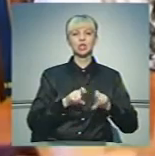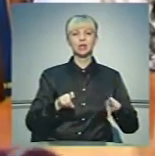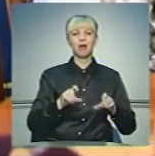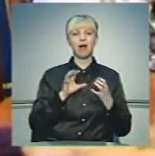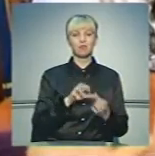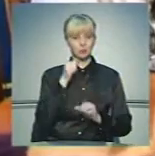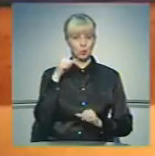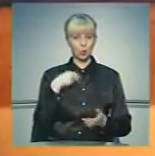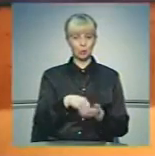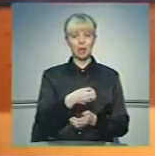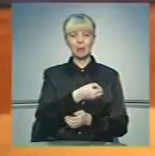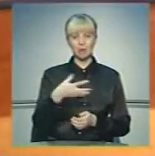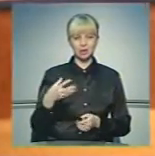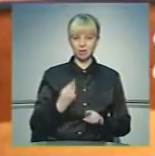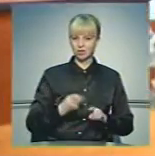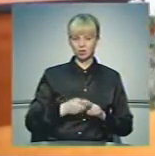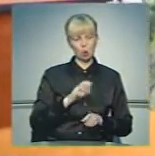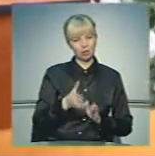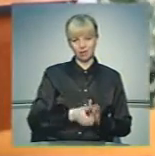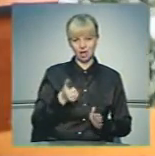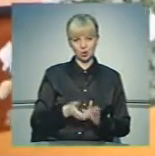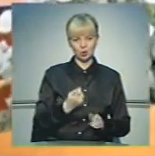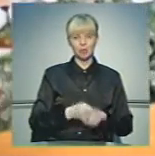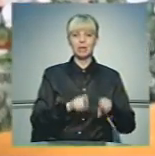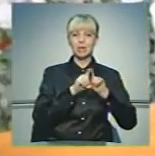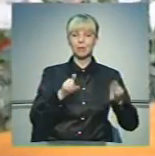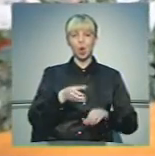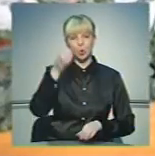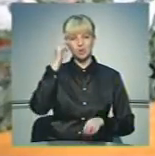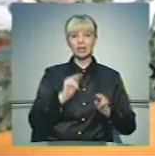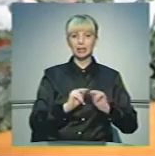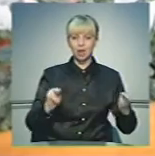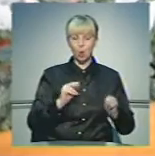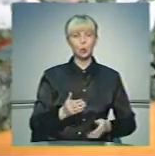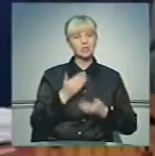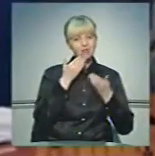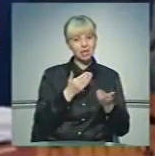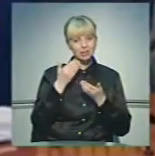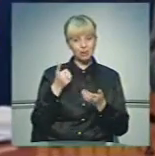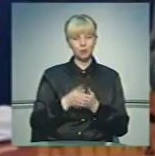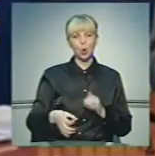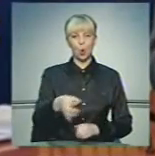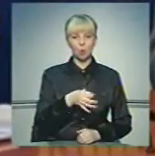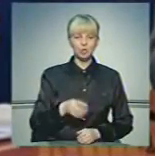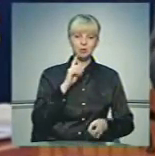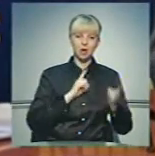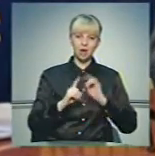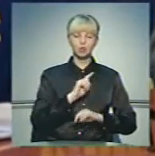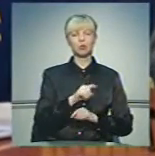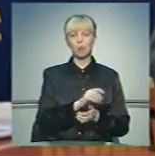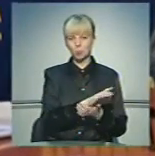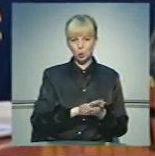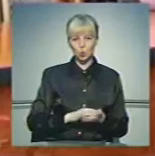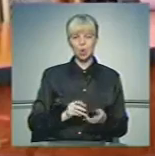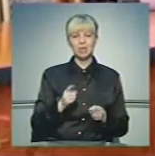автобуси. Торік купили 15, але цього недостатньо, тож Департамент освіти і науки звертатиметься до обласної ради, аби